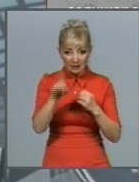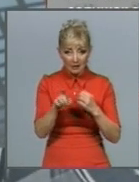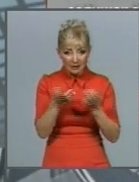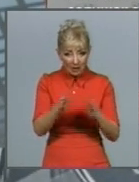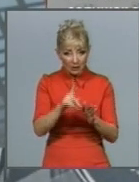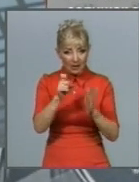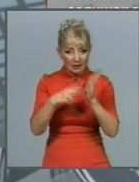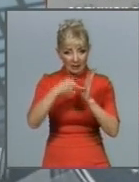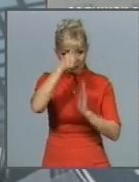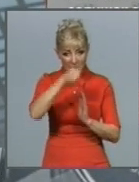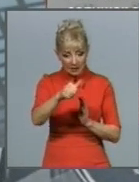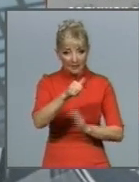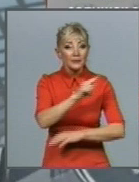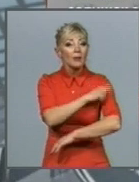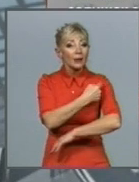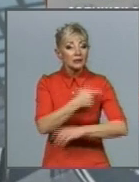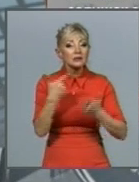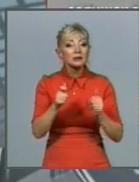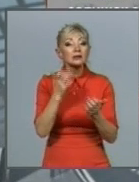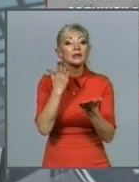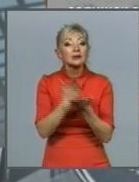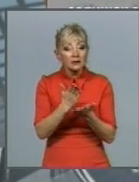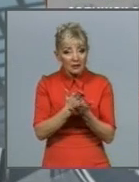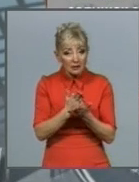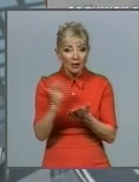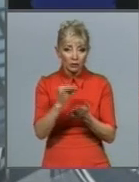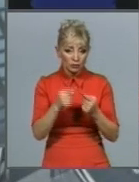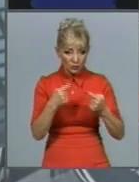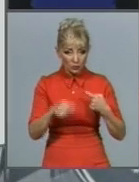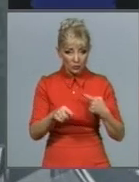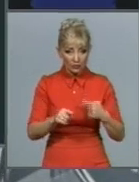кількість закладів, де є певний препарат у наявності та інше.